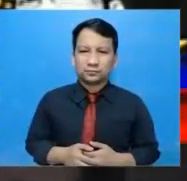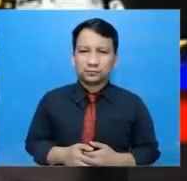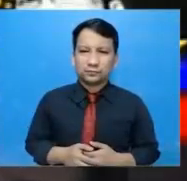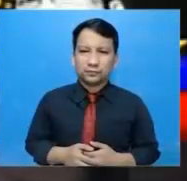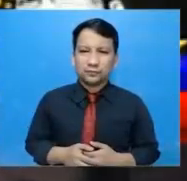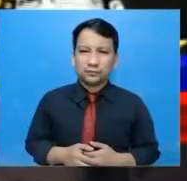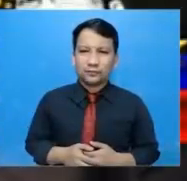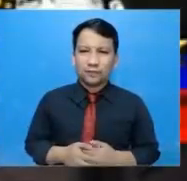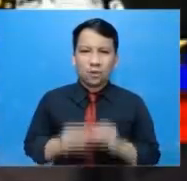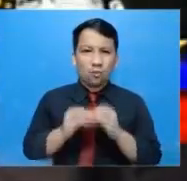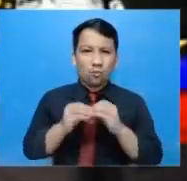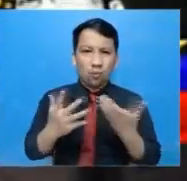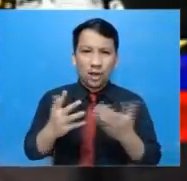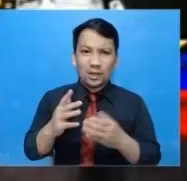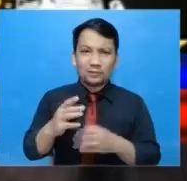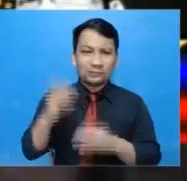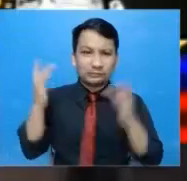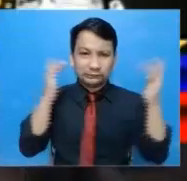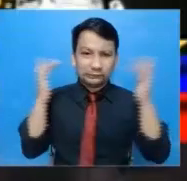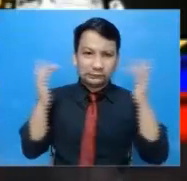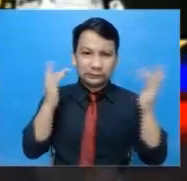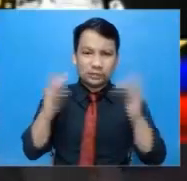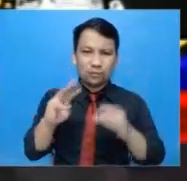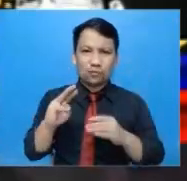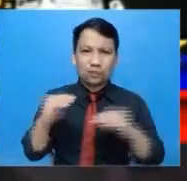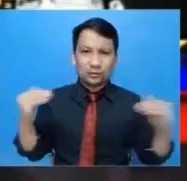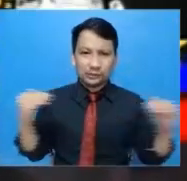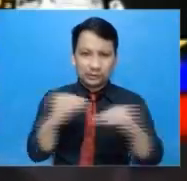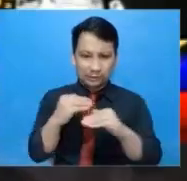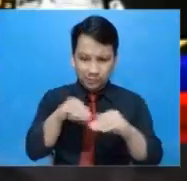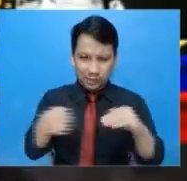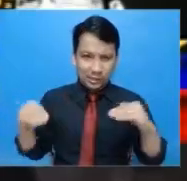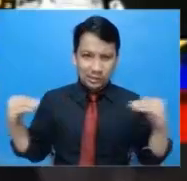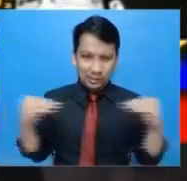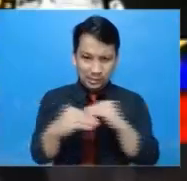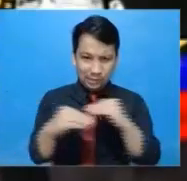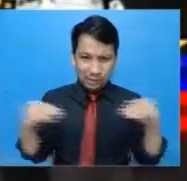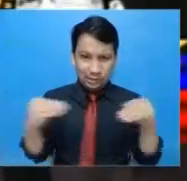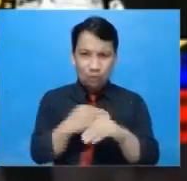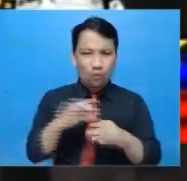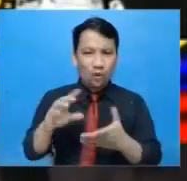Walang wangwang, walang counterflow, walang tong.